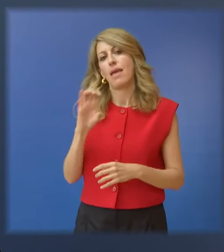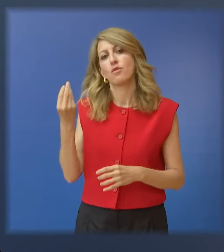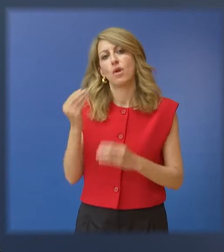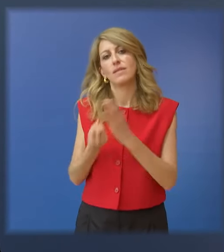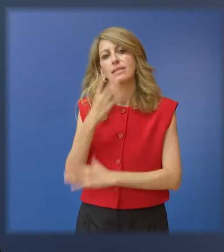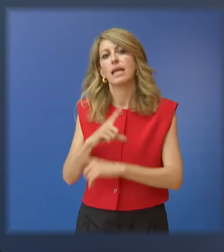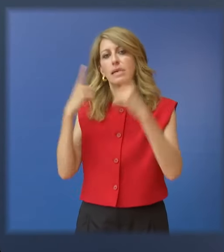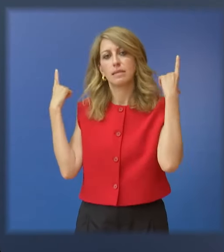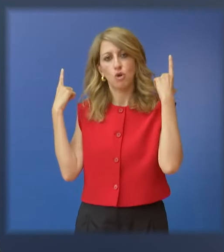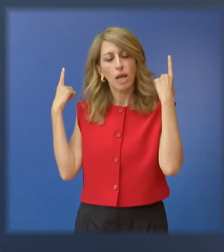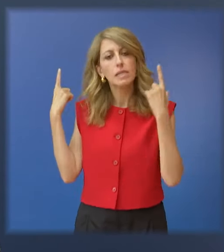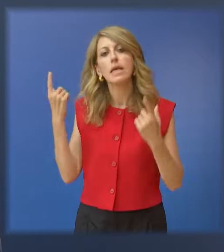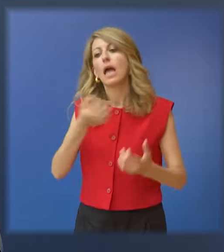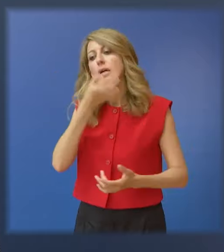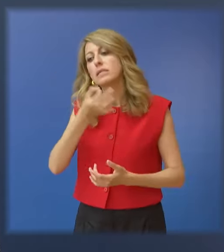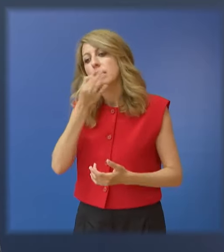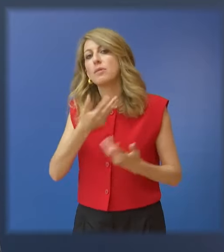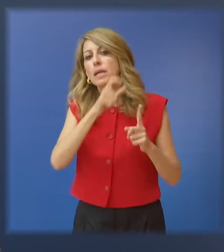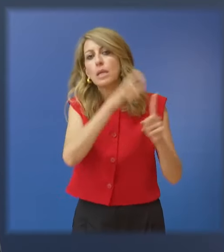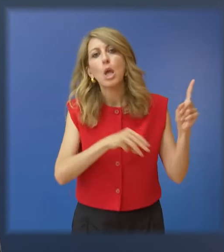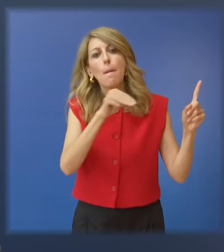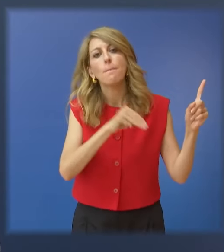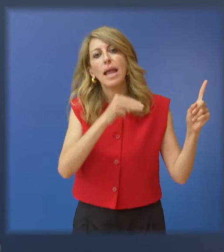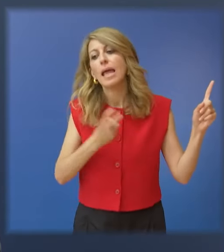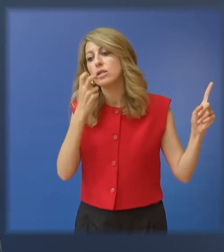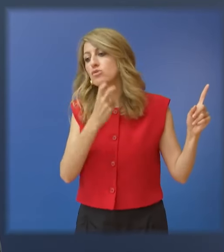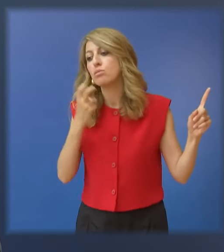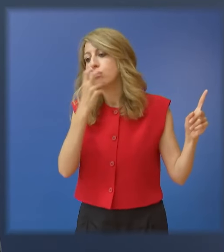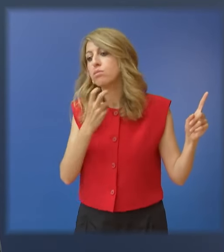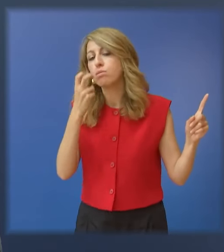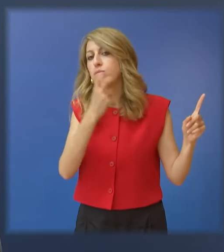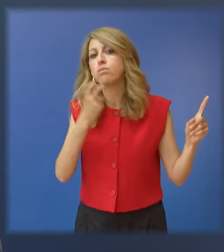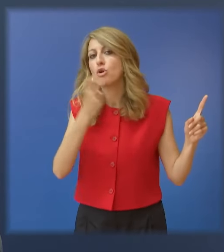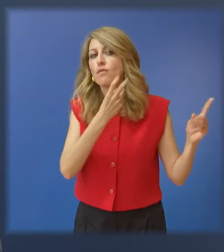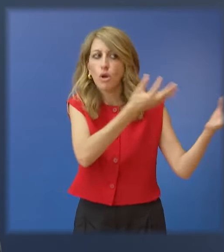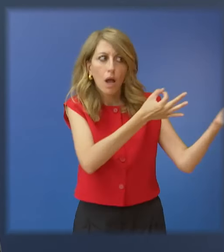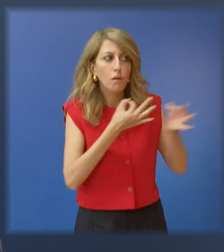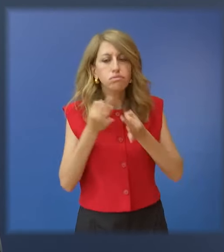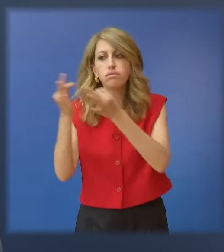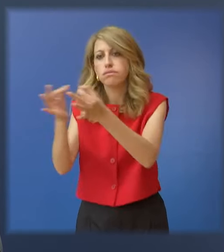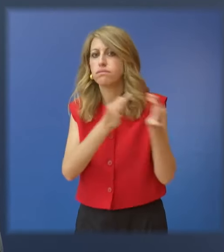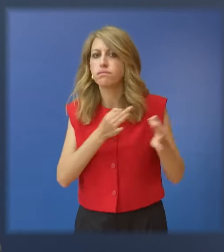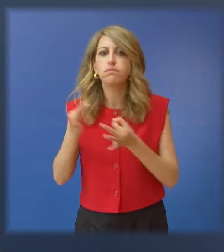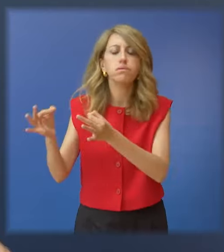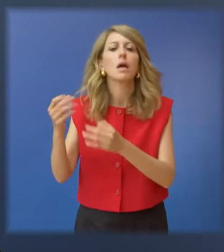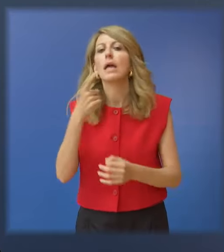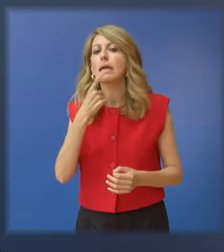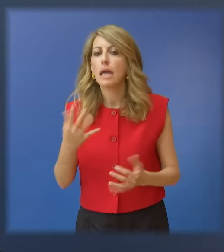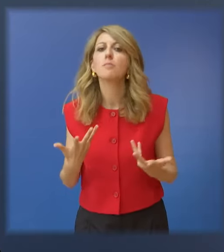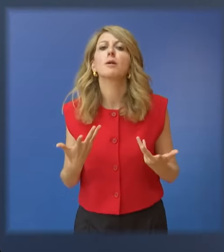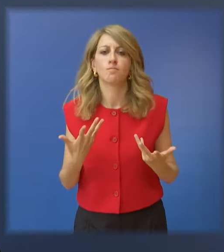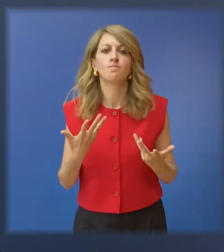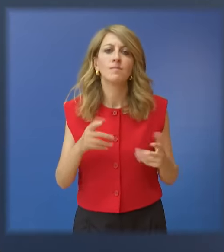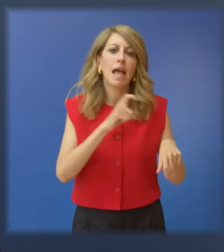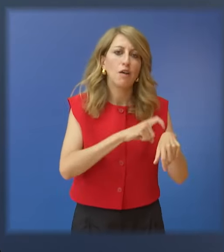καταχωρήθηκε στα πρακτικά του group ενώπιον όλων των παρόντων μελών στην οποία υπογράμμισε όπως μας λέει την αντικειμενική αδυναμία του φρέντι μπλέρ να συμμετέχει σσες